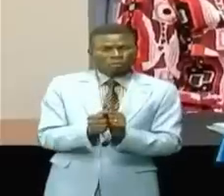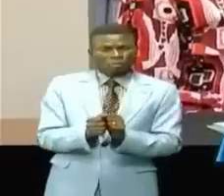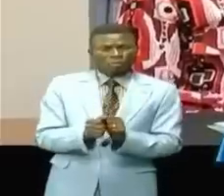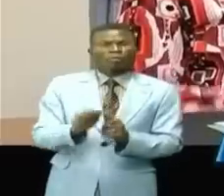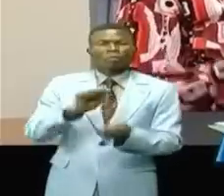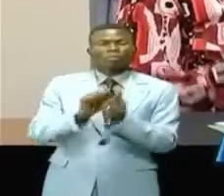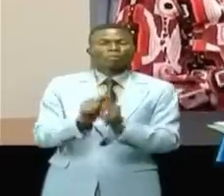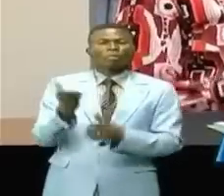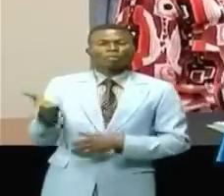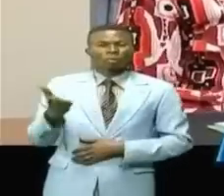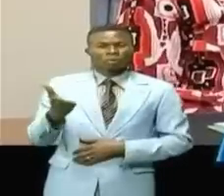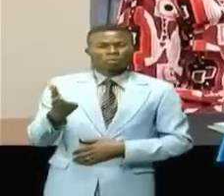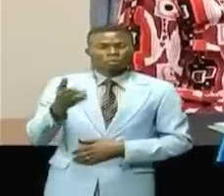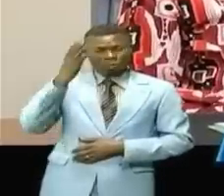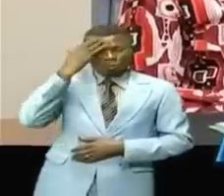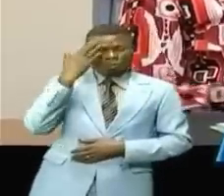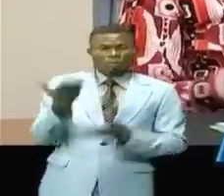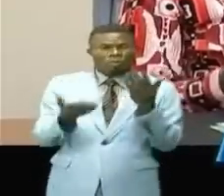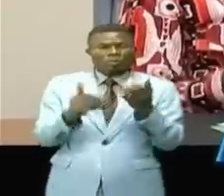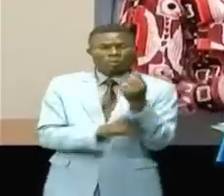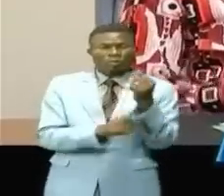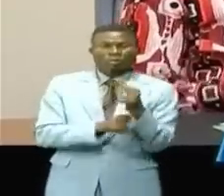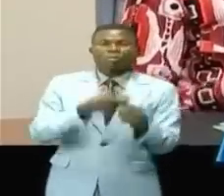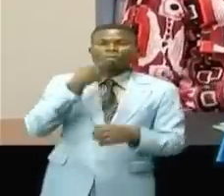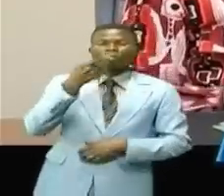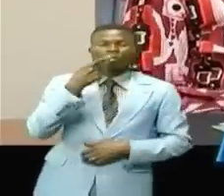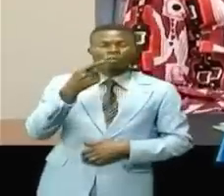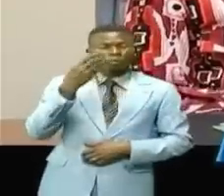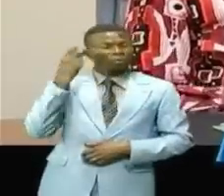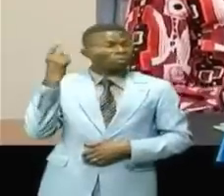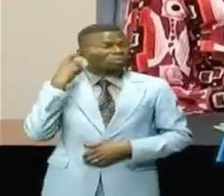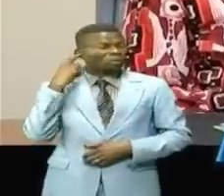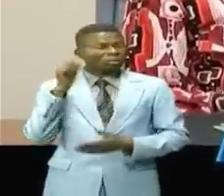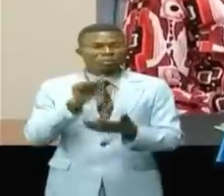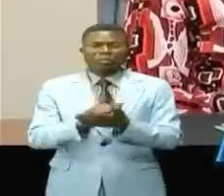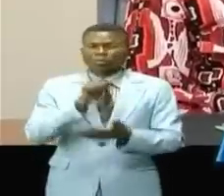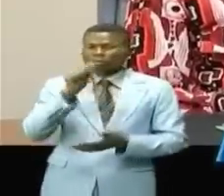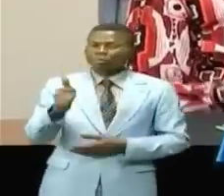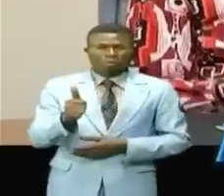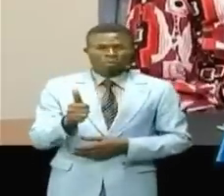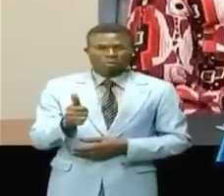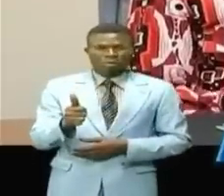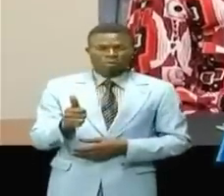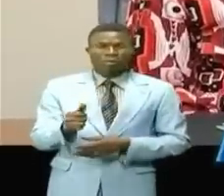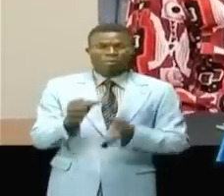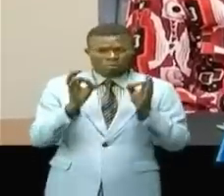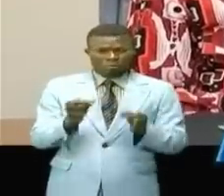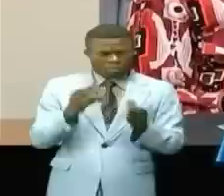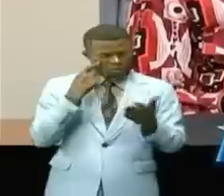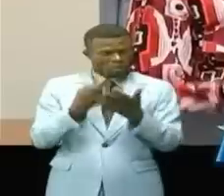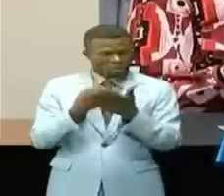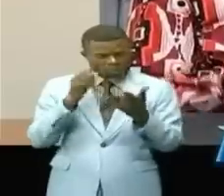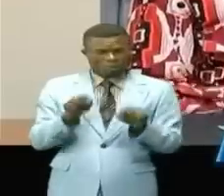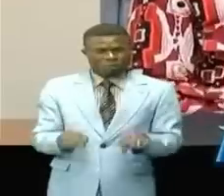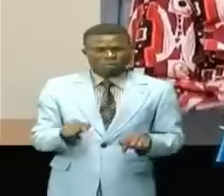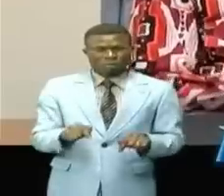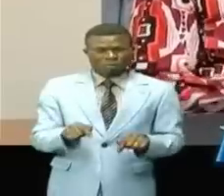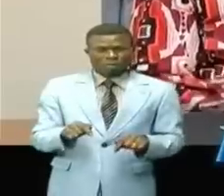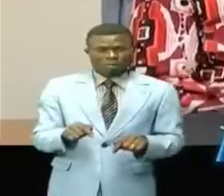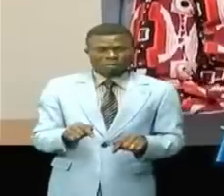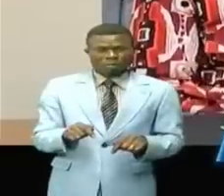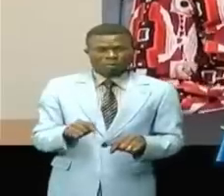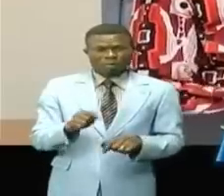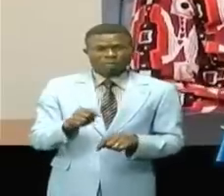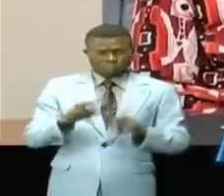construire? Est-ce que vous vous rendez compte que parfois les gens se disaient, on n'a jamais entendu parler du guichet unique de création d'entreprise? C'est ce que ce constat révèle. C'est ce que